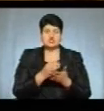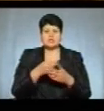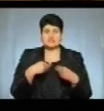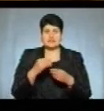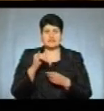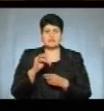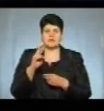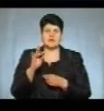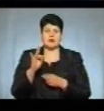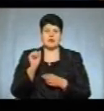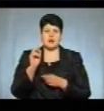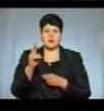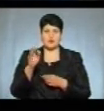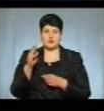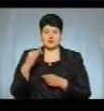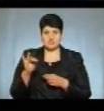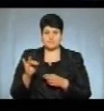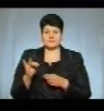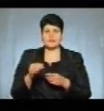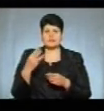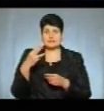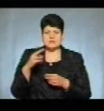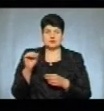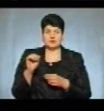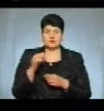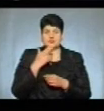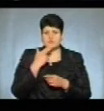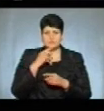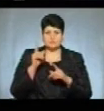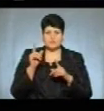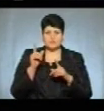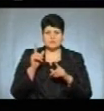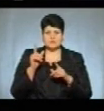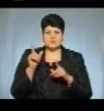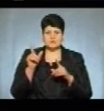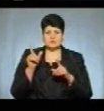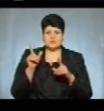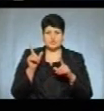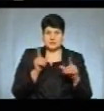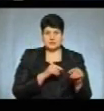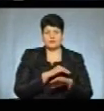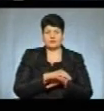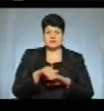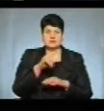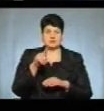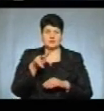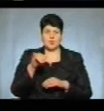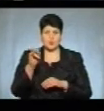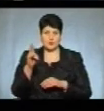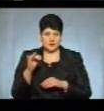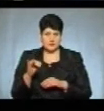Ігор Ракочий. 30 червня, проїжджаючи по вулиці Злуки, я отримав виклик на